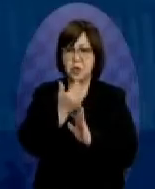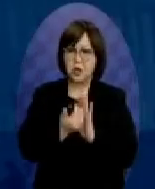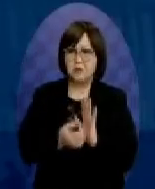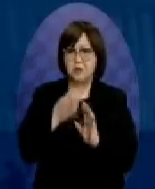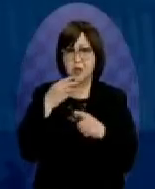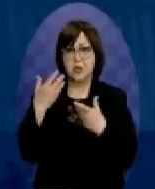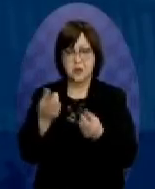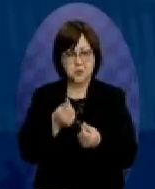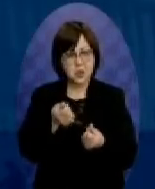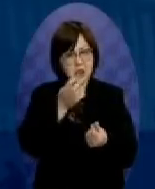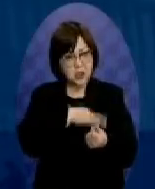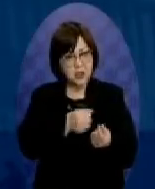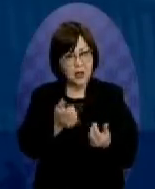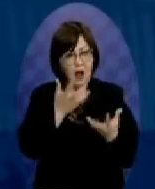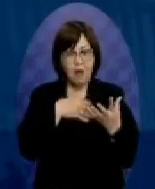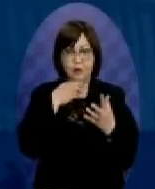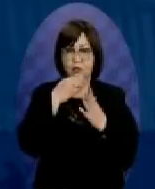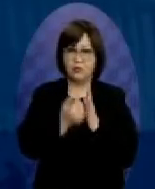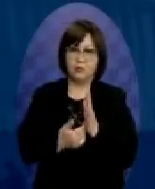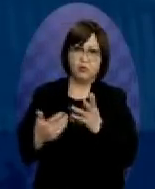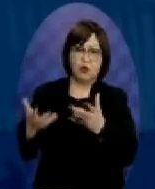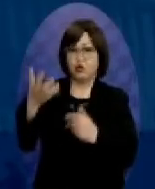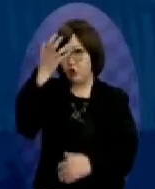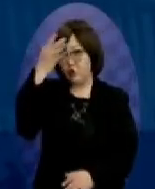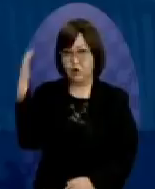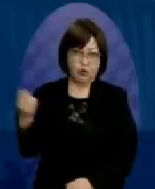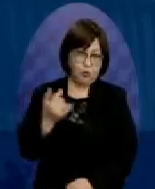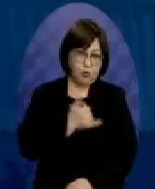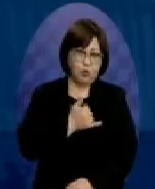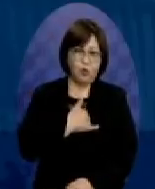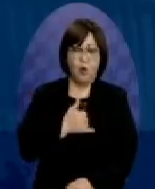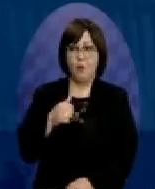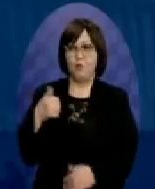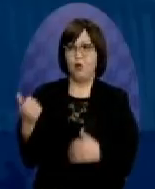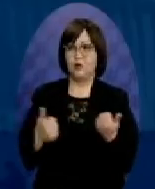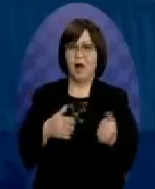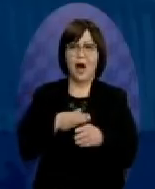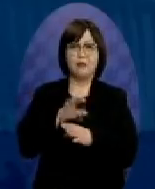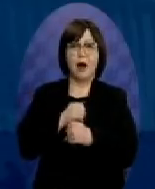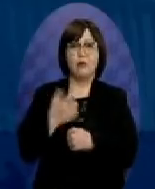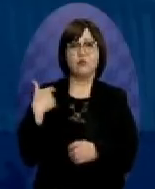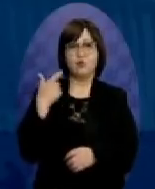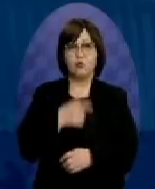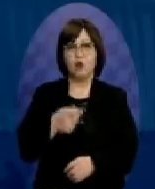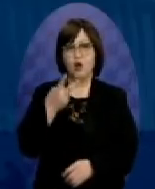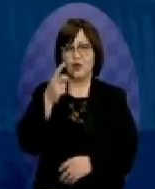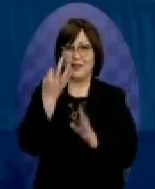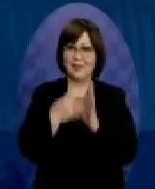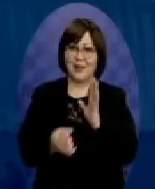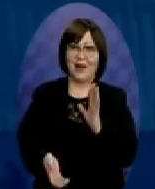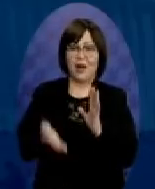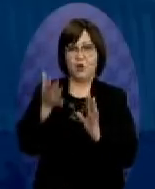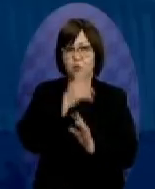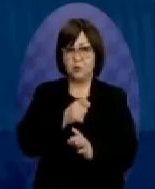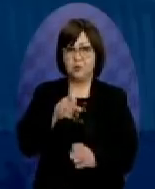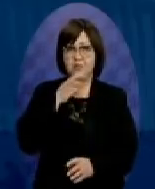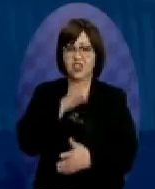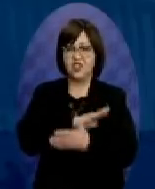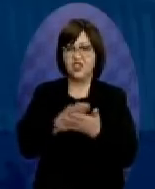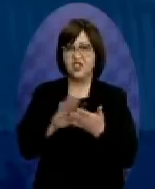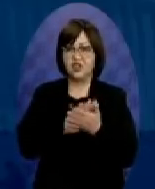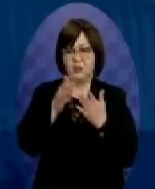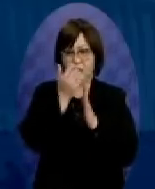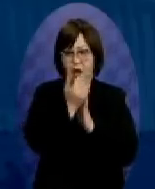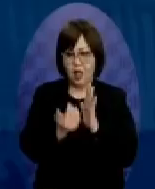Авлигатай тэмцэх газарт мэдүүлгээ бүртгүүлэх үүрэгтэй төрийн өндөр болон бусад албан тушаалтай 280 гаруй хүн мэдүүлгээ шинчилж гарах юм а. Үүнээс